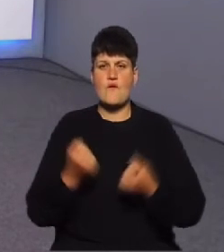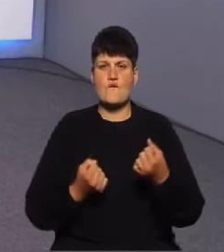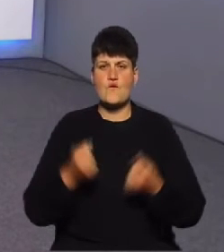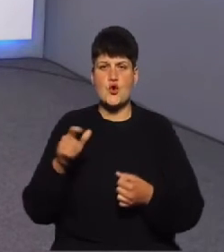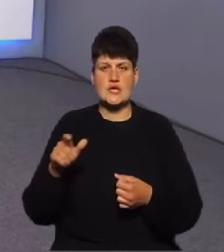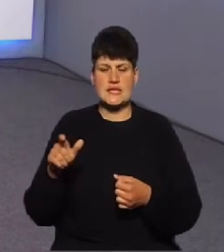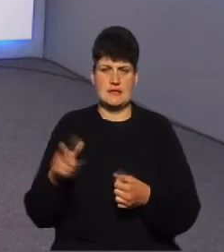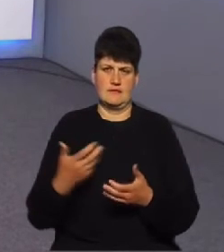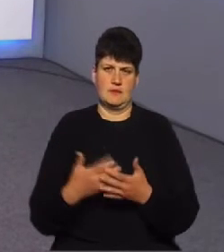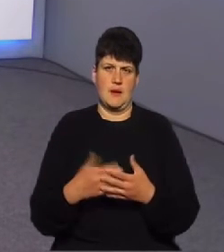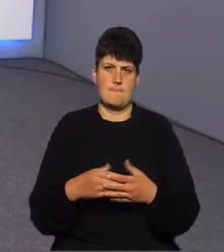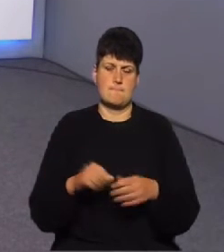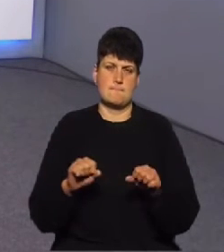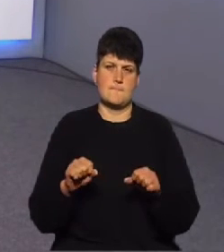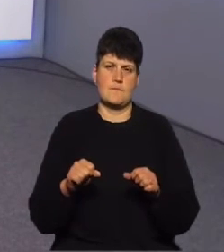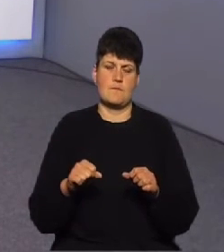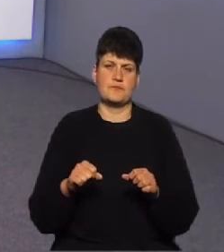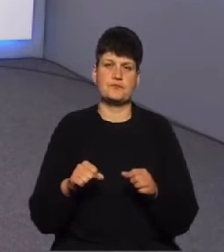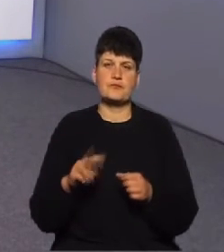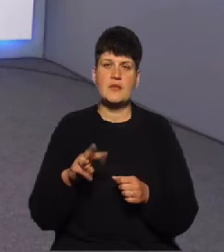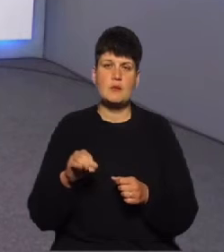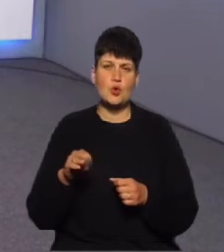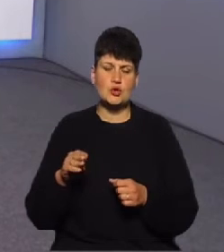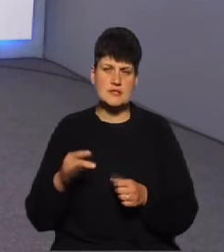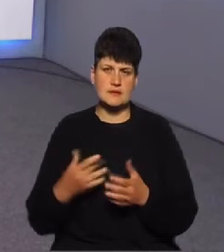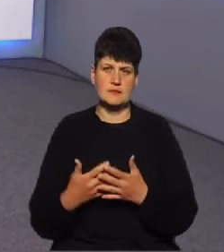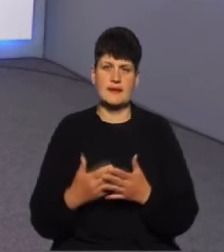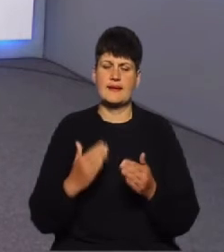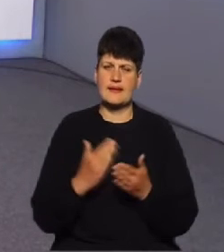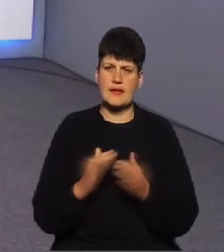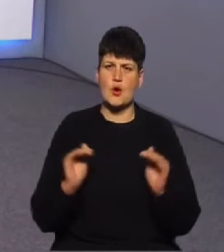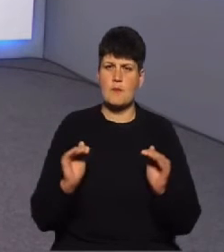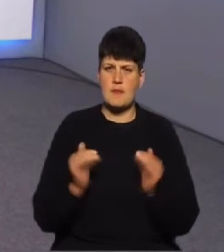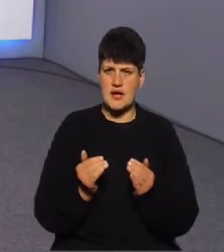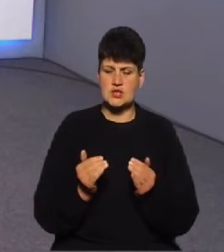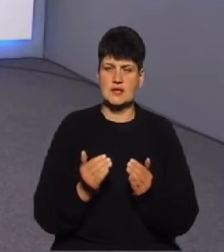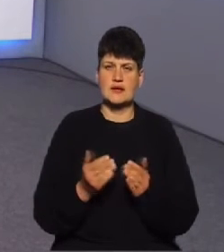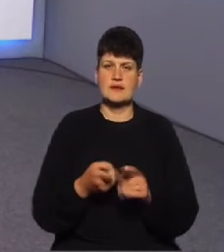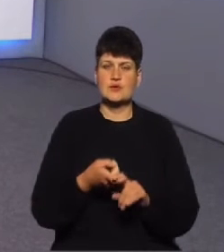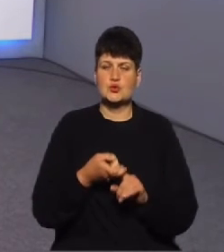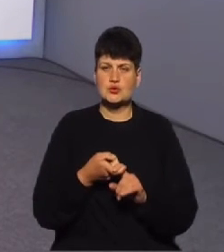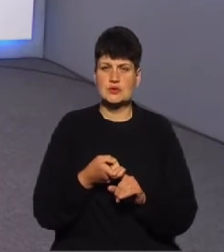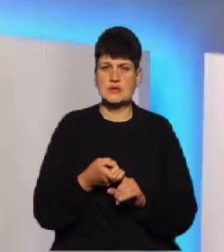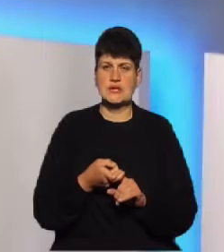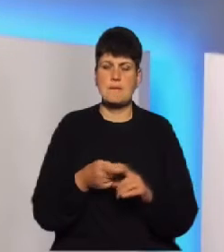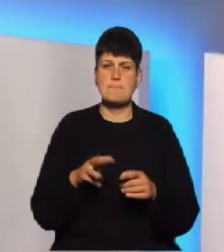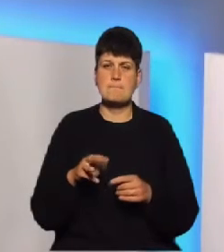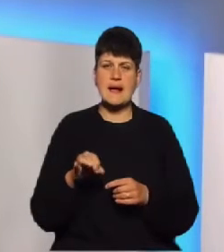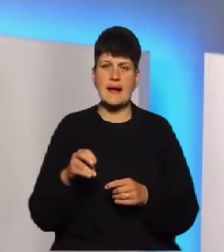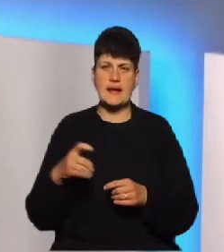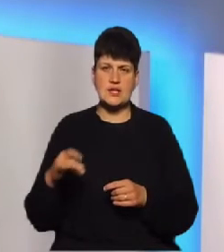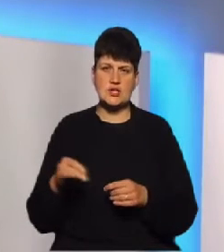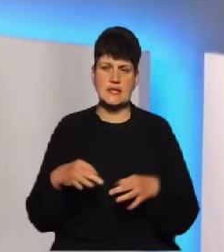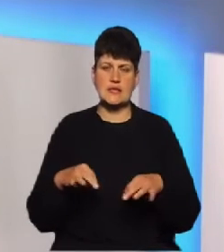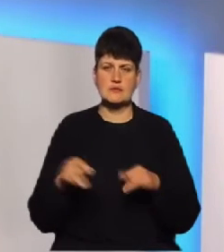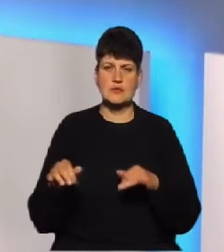для прикладу. Дивіться, є обмеження, що стосується, є ще таке поняття, як визначення механічний транспортний засіб. Тут вже якраз от йде